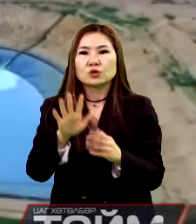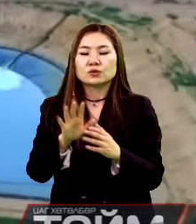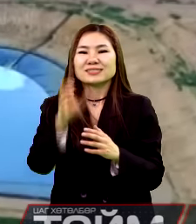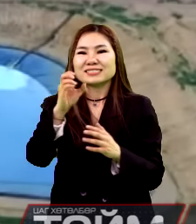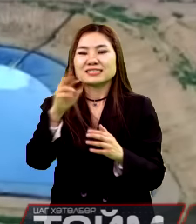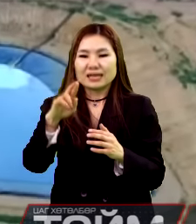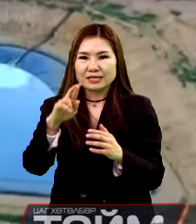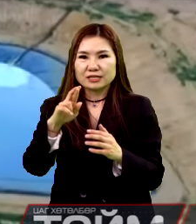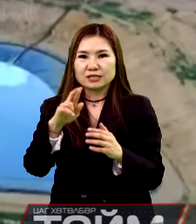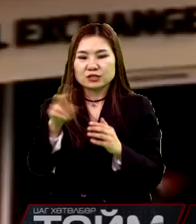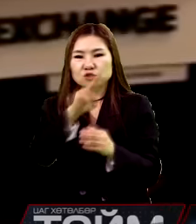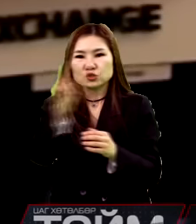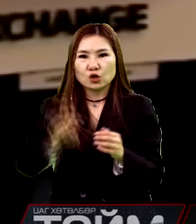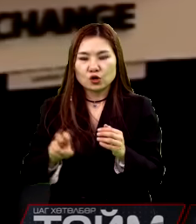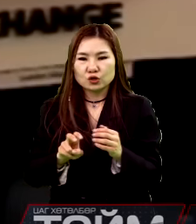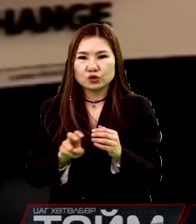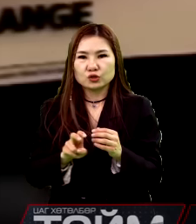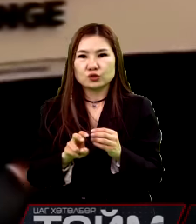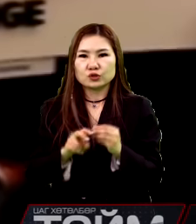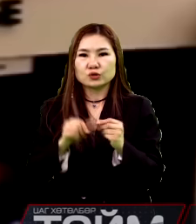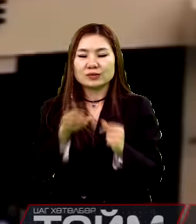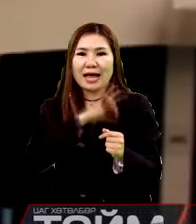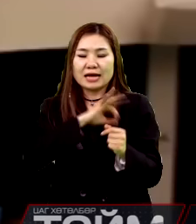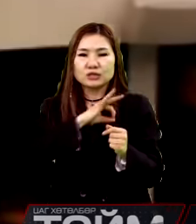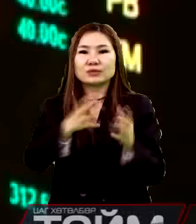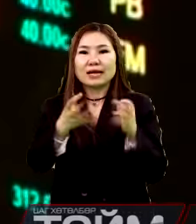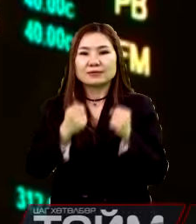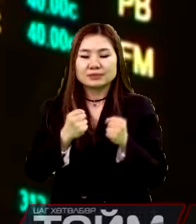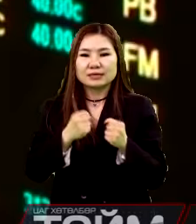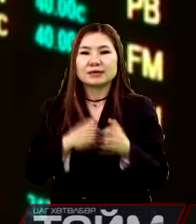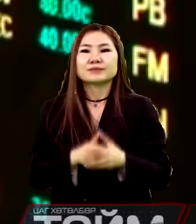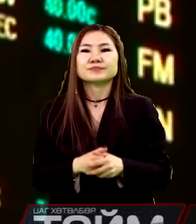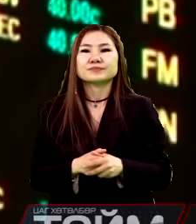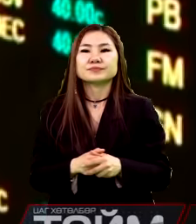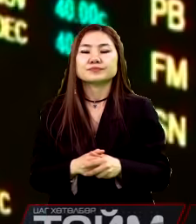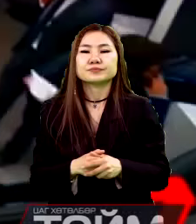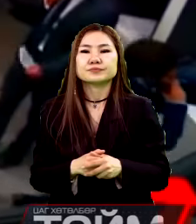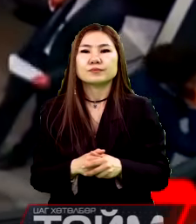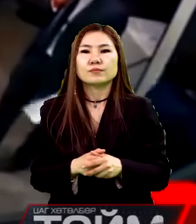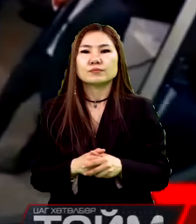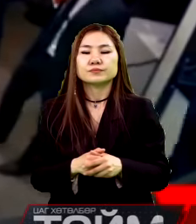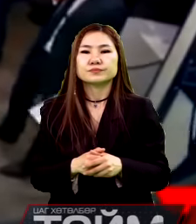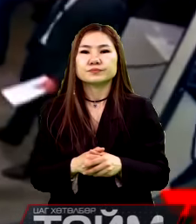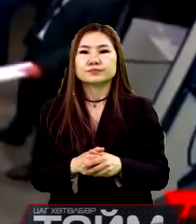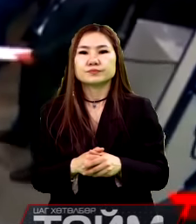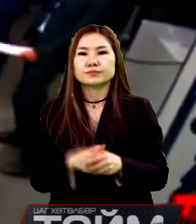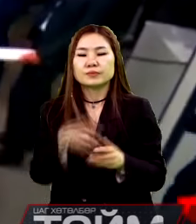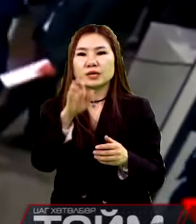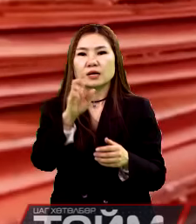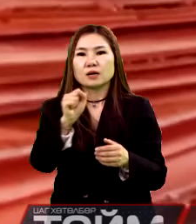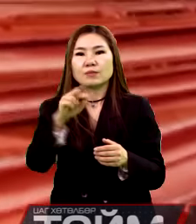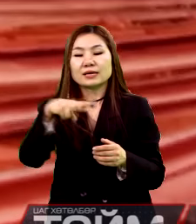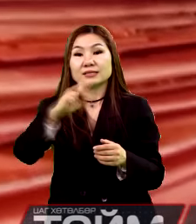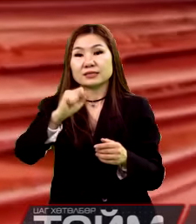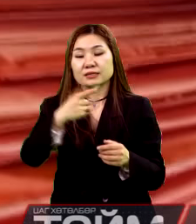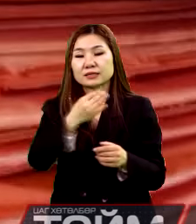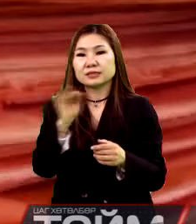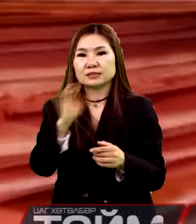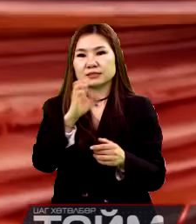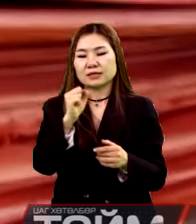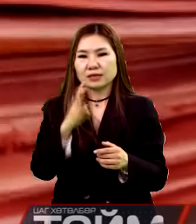530 гаруй сая долларын сая доллар шүү дээ долларын одоо ийм борлуулалт хийсэн. Тэгэхээр эн чинь өөрөө нэг бараг стратеги орд хэмжээний юм байна. Тэгэхээр нөгөө баялагийн сангийн